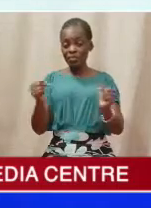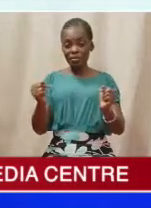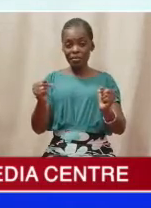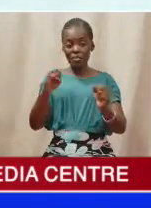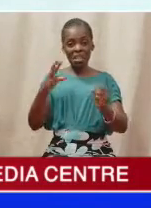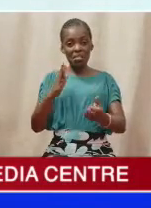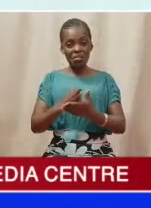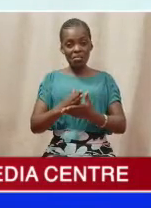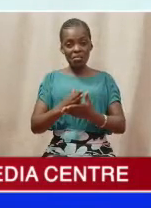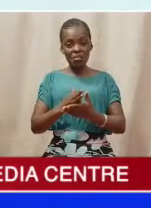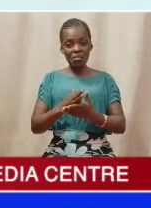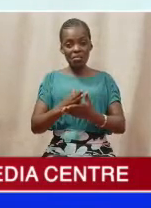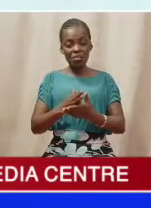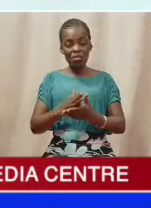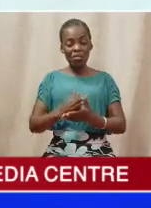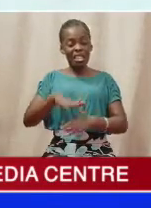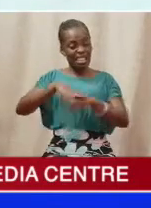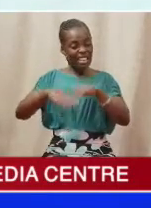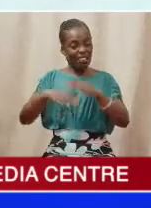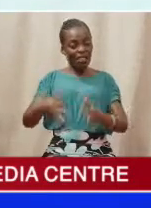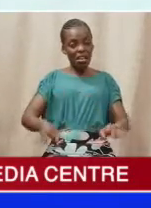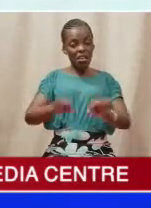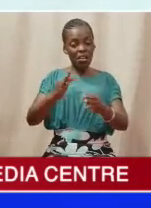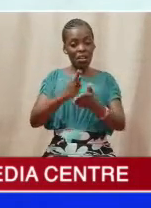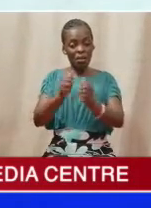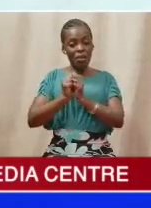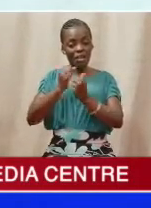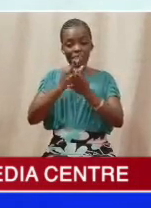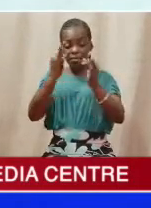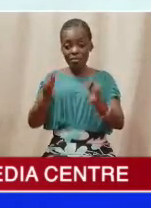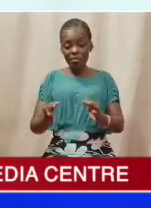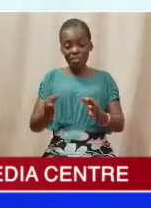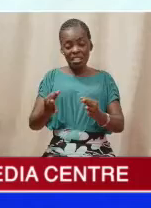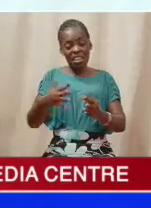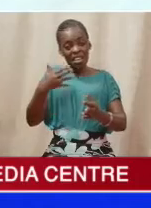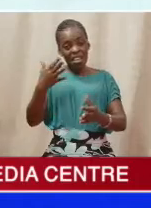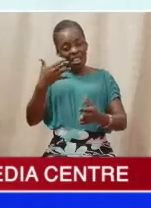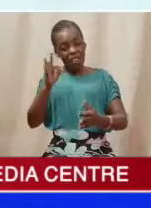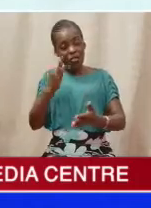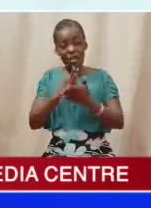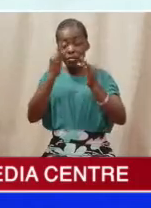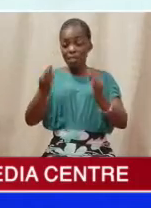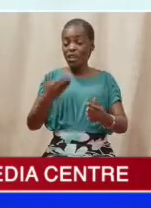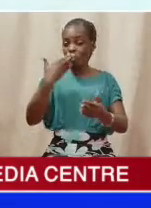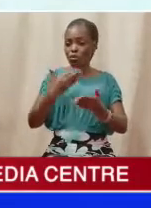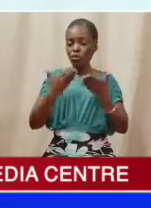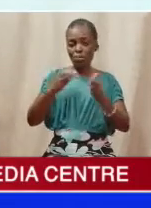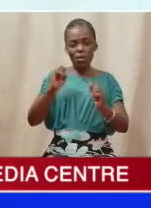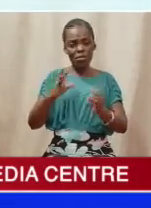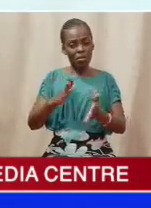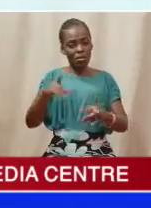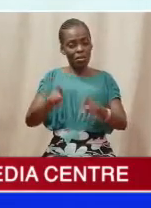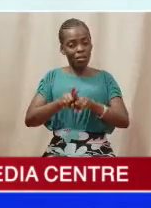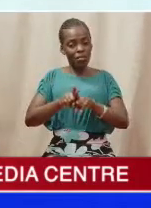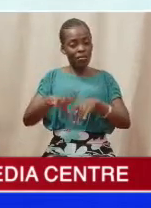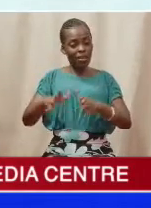you must abuse, you must insult, you should never agree with anything. However good something is, you must describe it as the